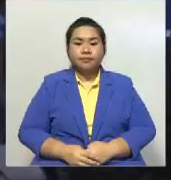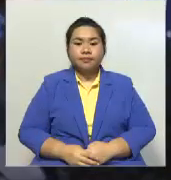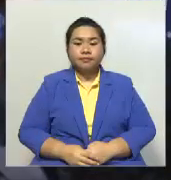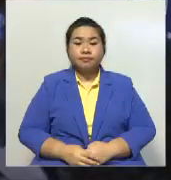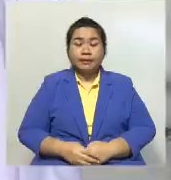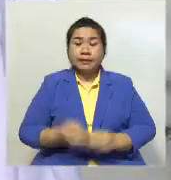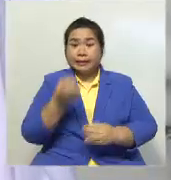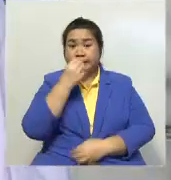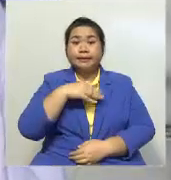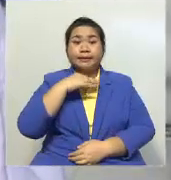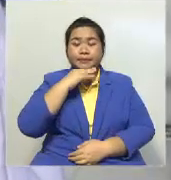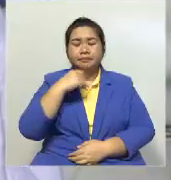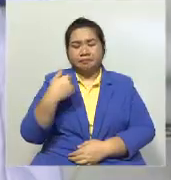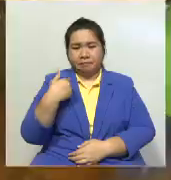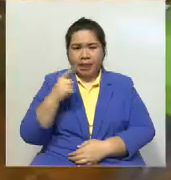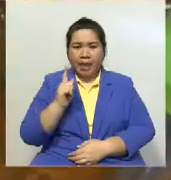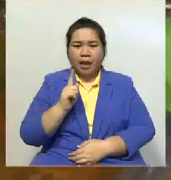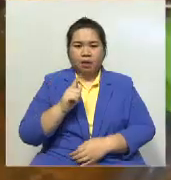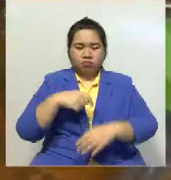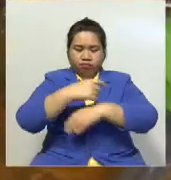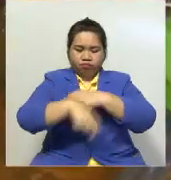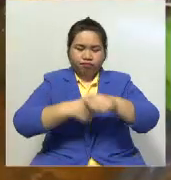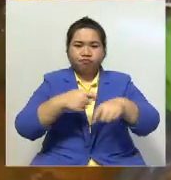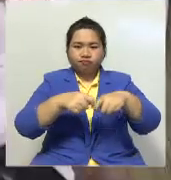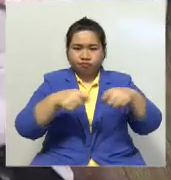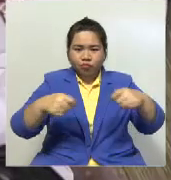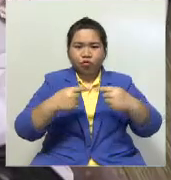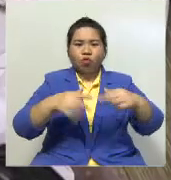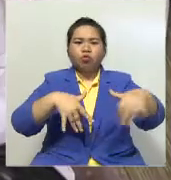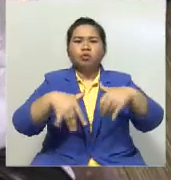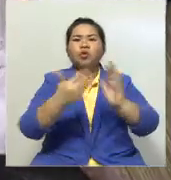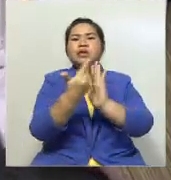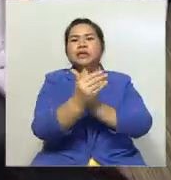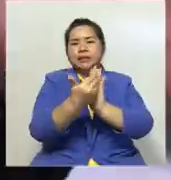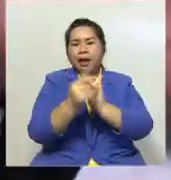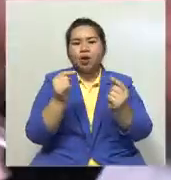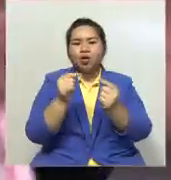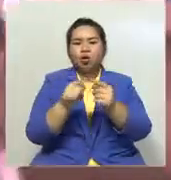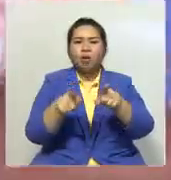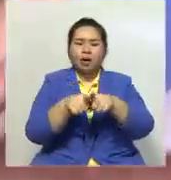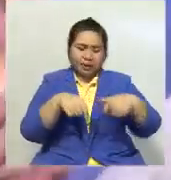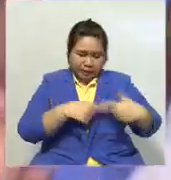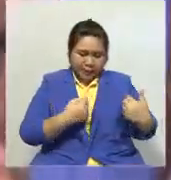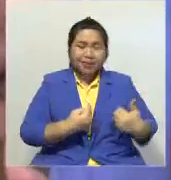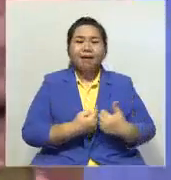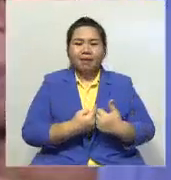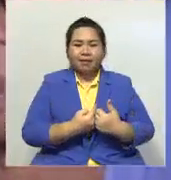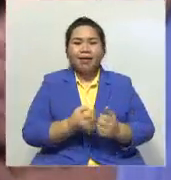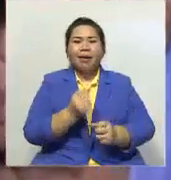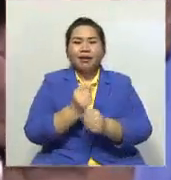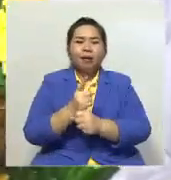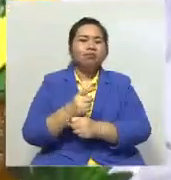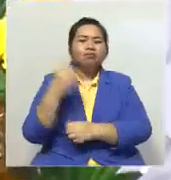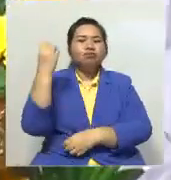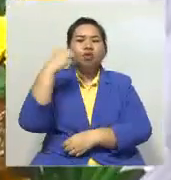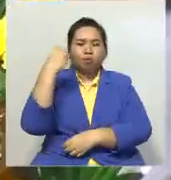อิ่มกันแล้วนะคะก็เข้าสู่พิธีใบสีสู่ขวัญซึ่งเป็นประเพณีของชาวอีสานที่เกี่ยวกับขวัญและจิตใจนิยมทำกันแทบทุก